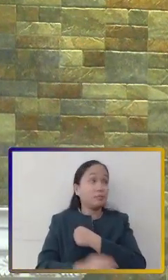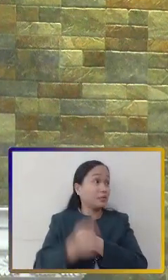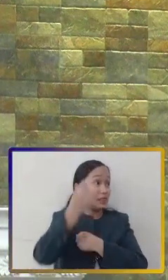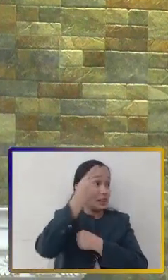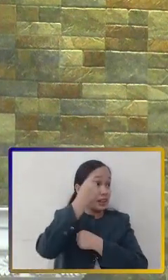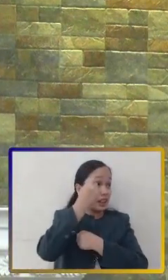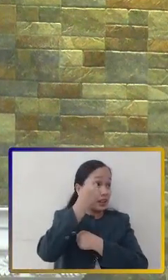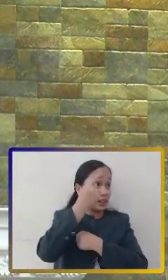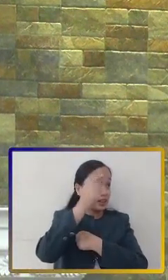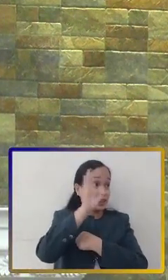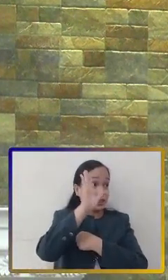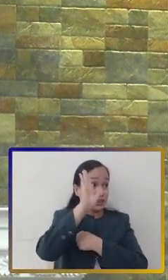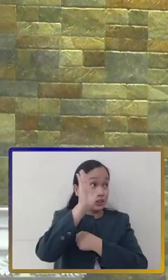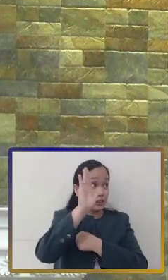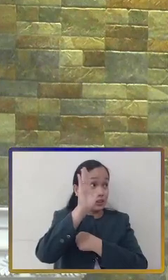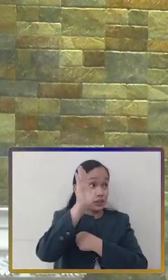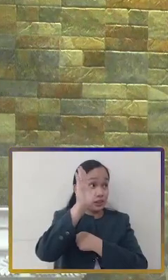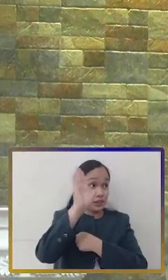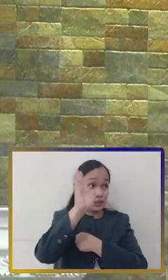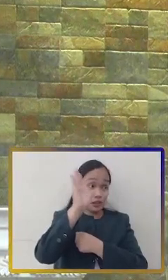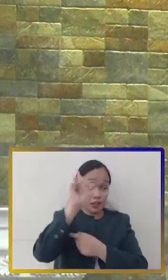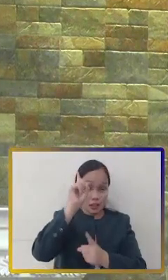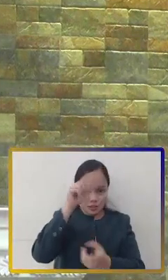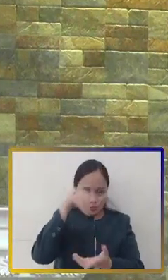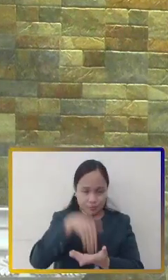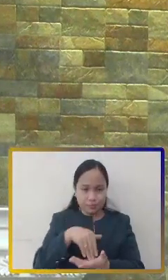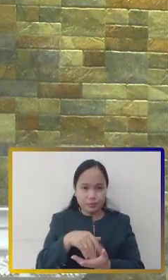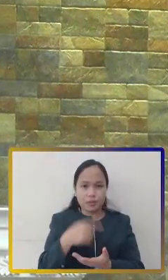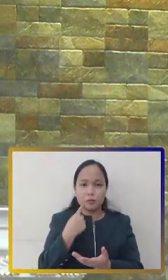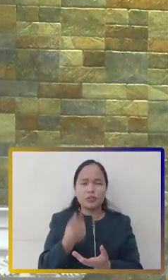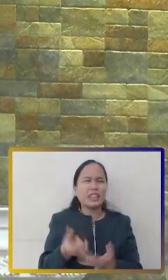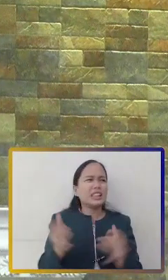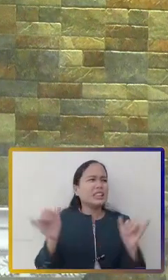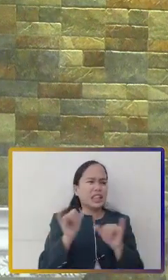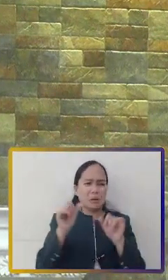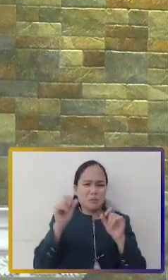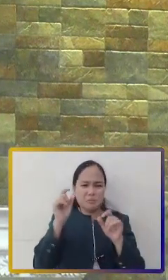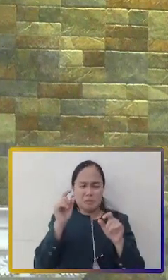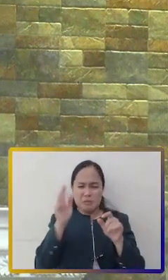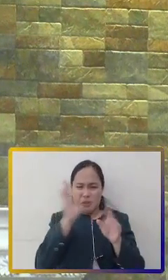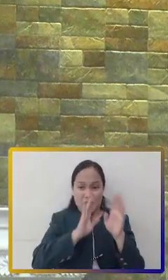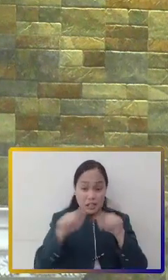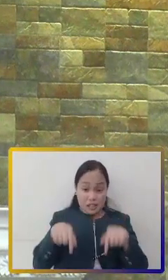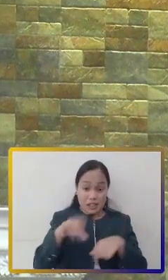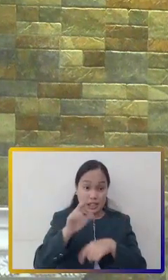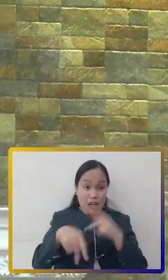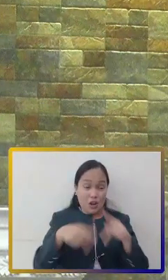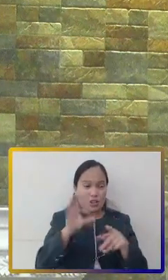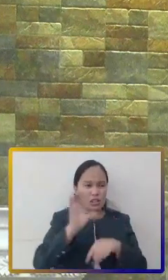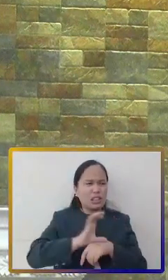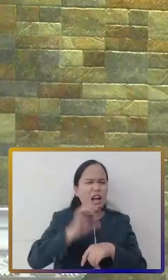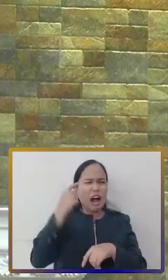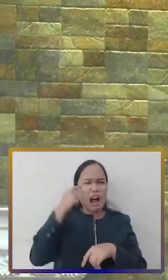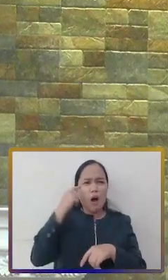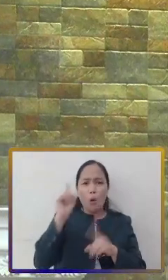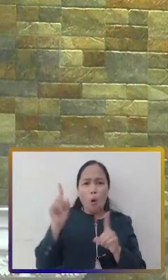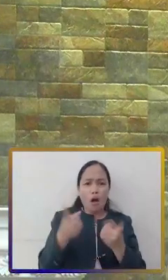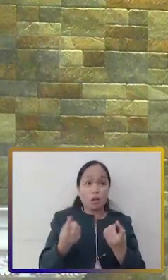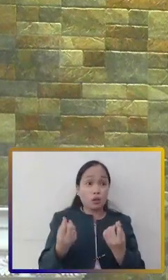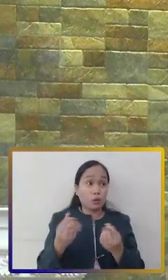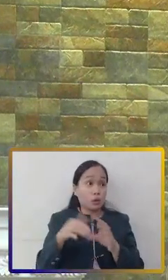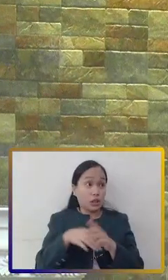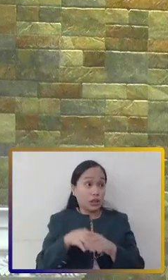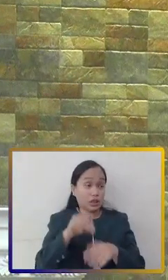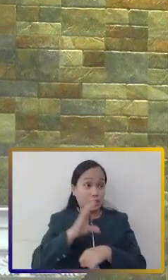Naunawaan niyo po, ulitin ko yung sinabi ni Pastor kanina sa amin. Parang di na nila naiisip na yung ginagawa nila sa simbahan ay makakatulong